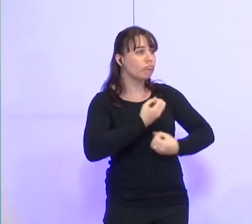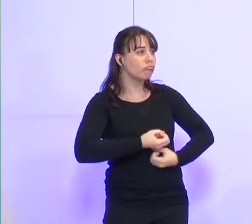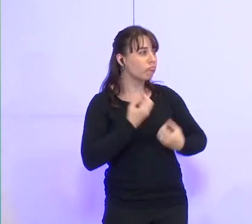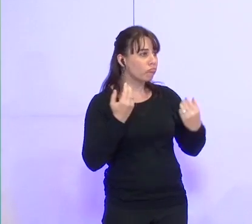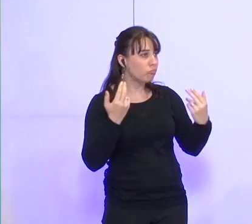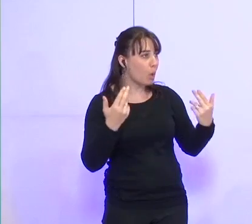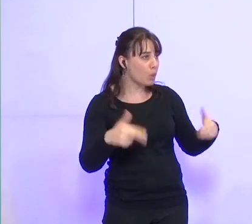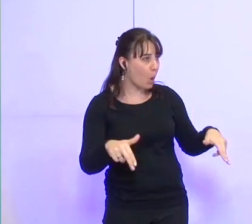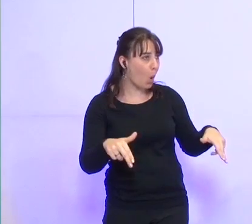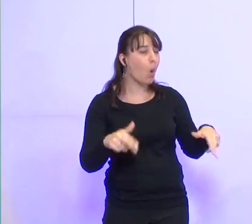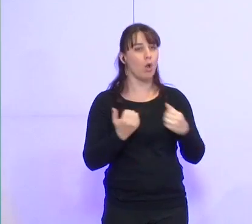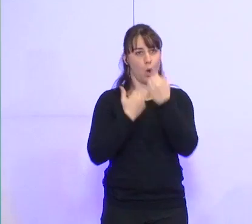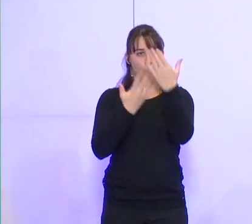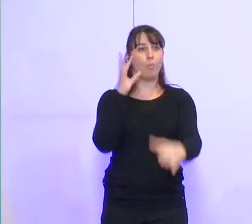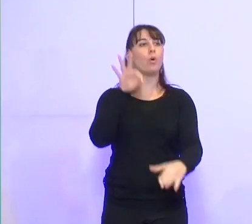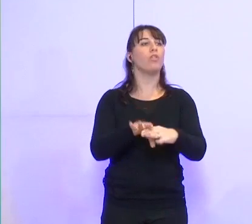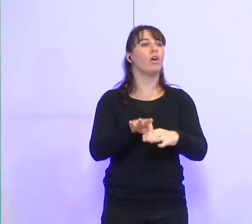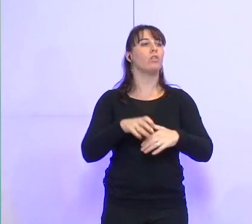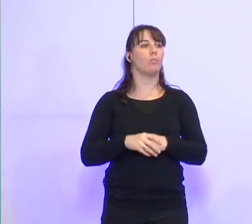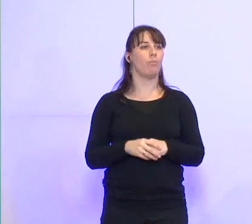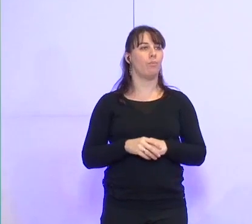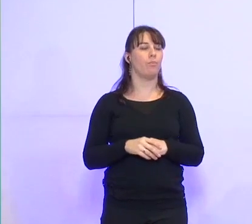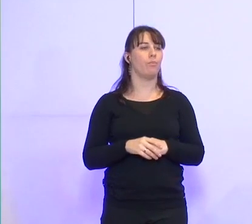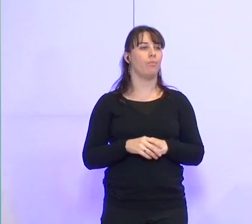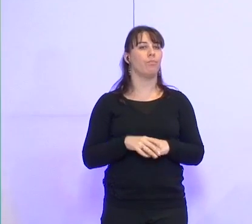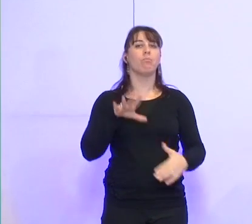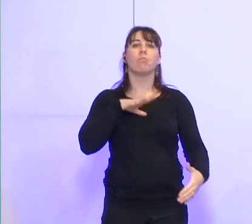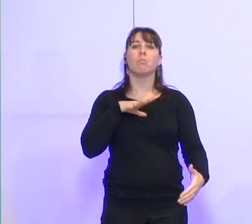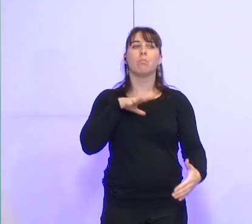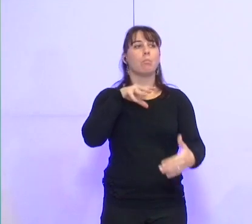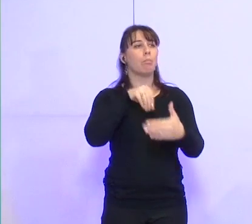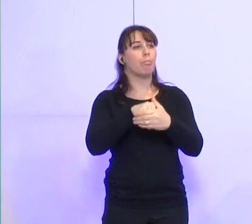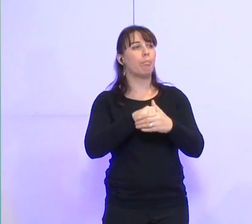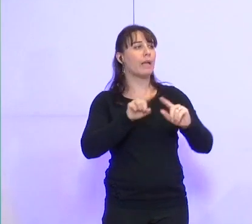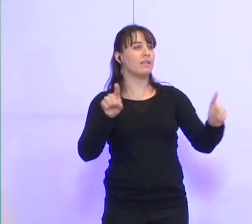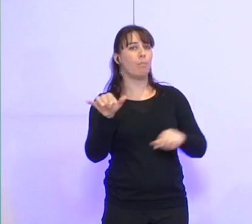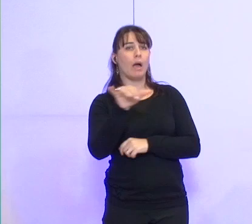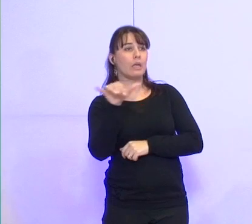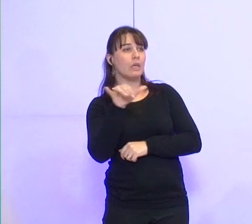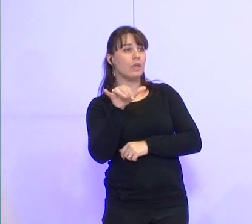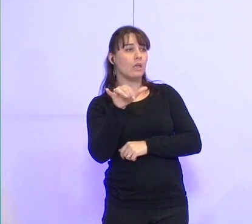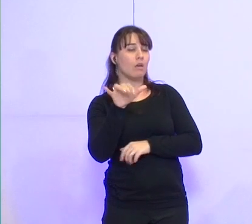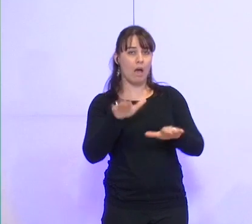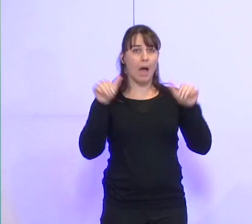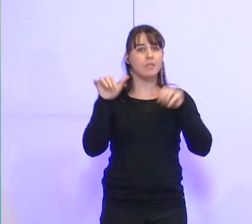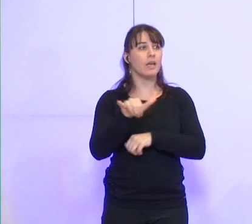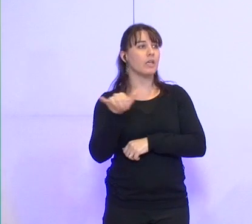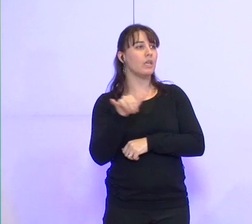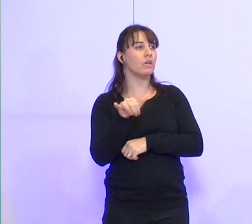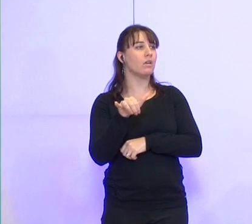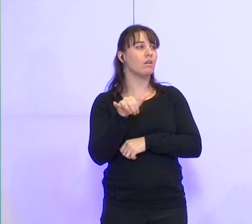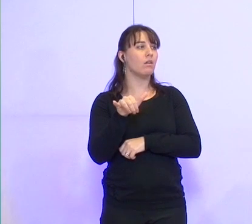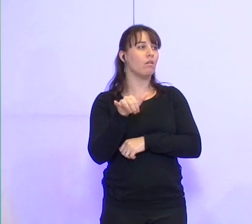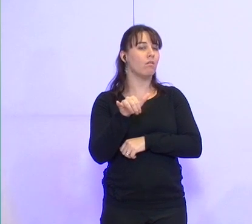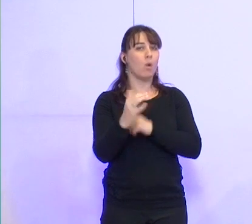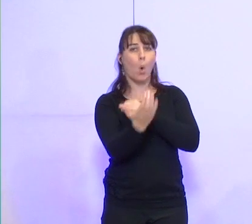Non. Je mets cette délibération aux voix. Qui ne prend pas part au vote? Qui s'abstient?